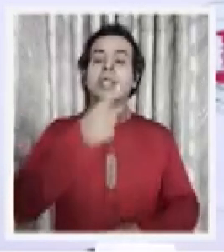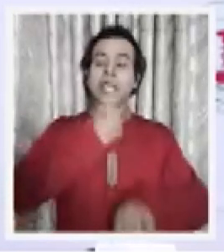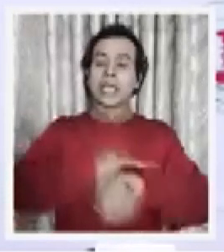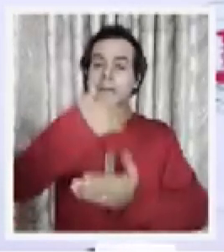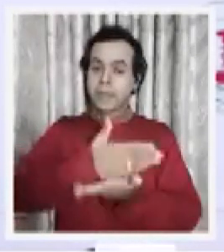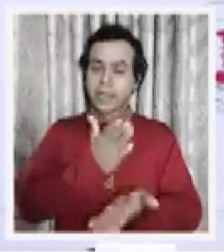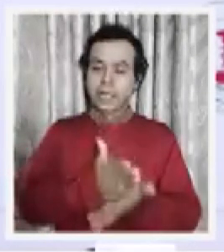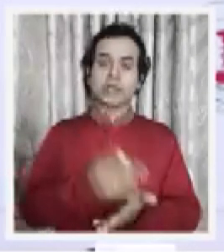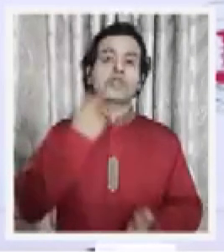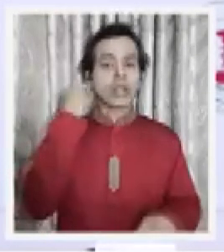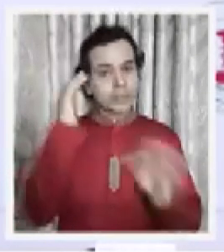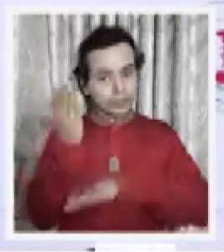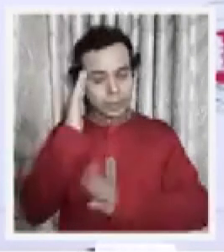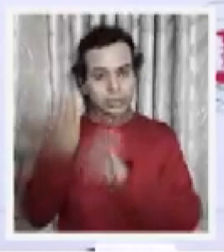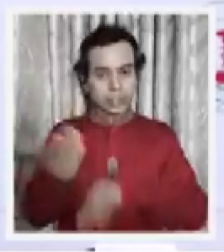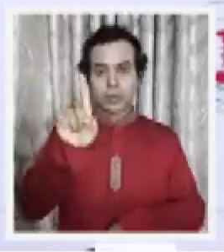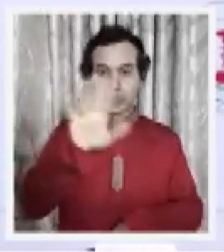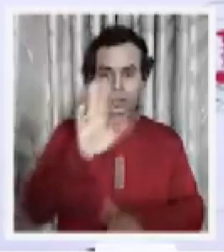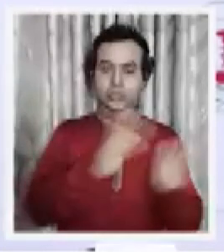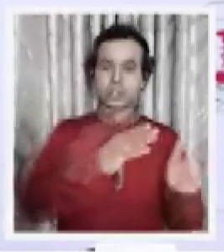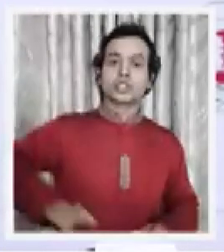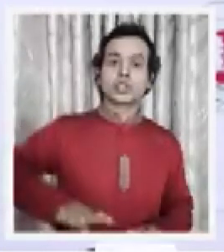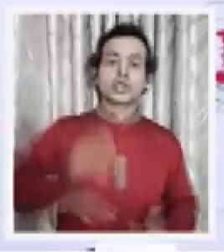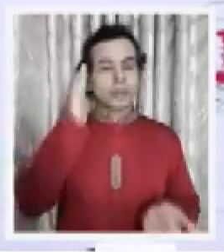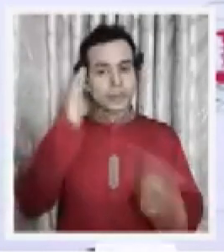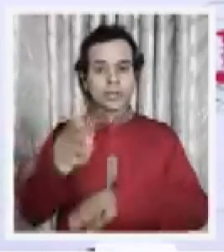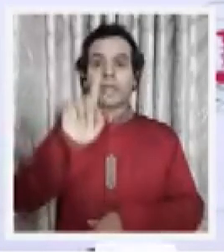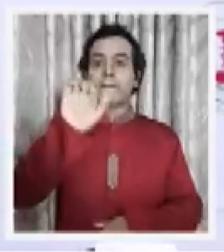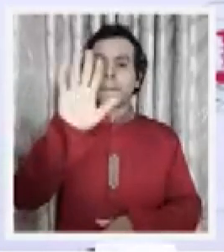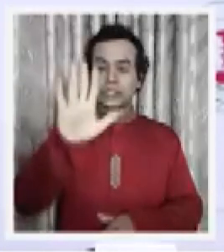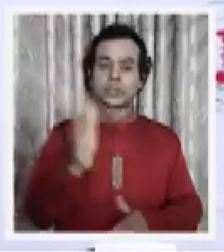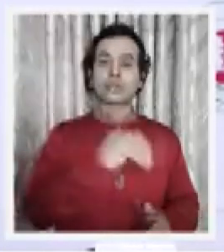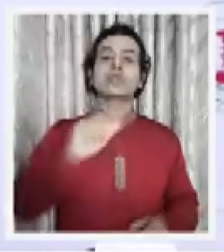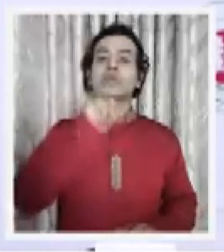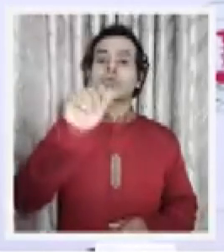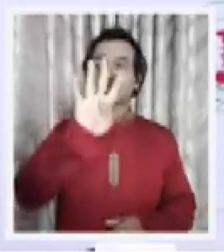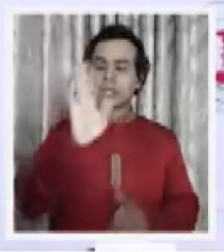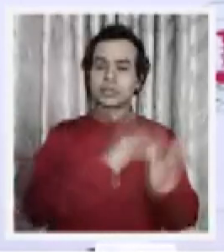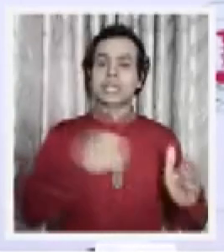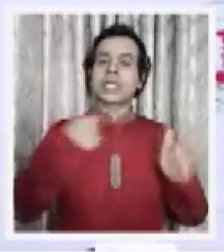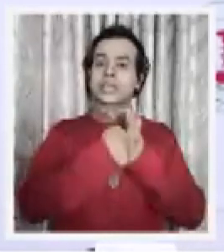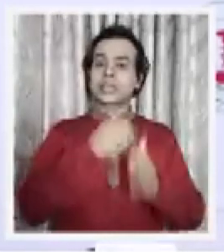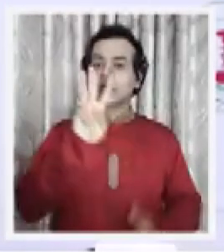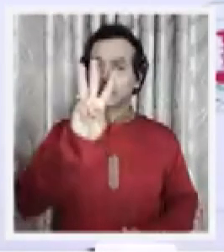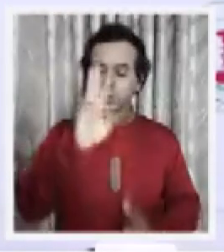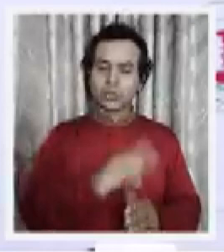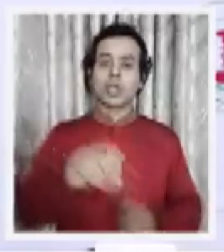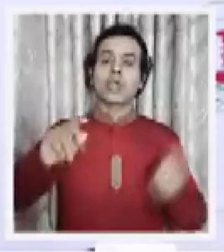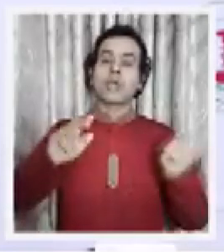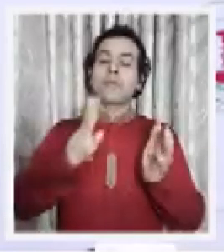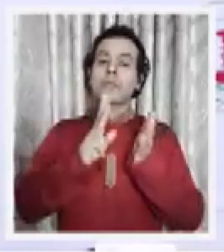24 ঘন্টায় বিভাগভিত্তিক মৃতের সংখ্যা ঢাকা বিভাগ 15 জন, চট্টগ্রাম বিভাগ 5 জন, খুলনা 4 জন, রাজশাহী